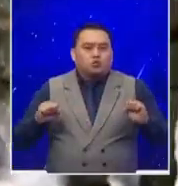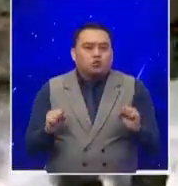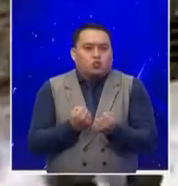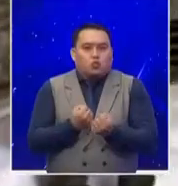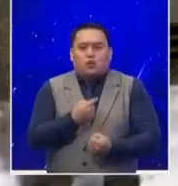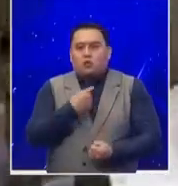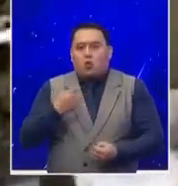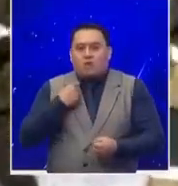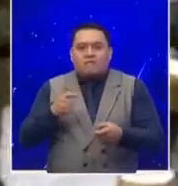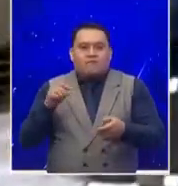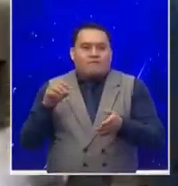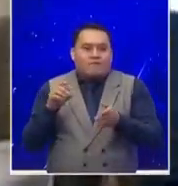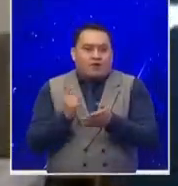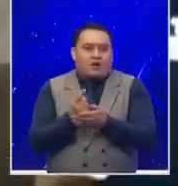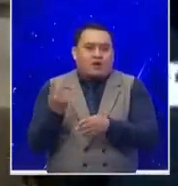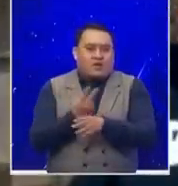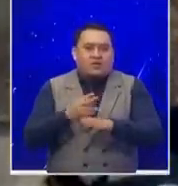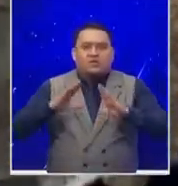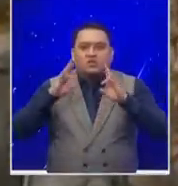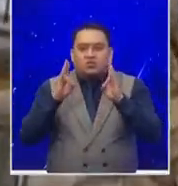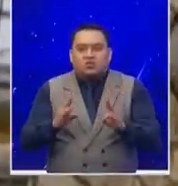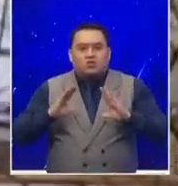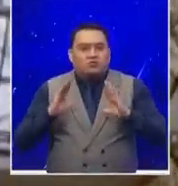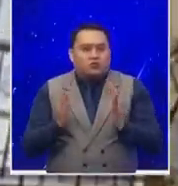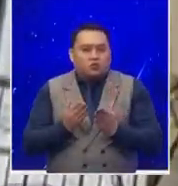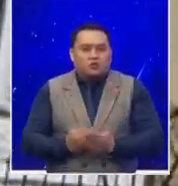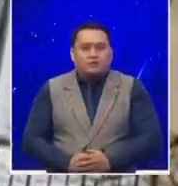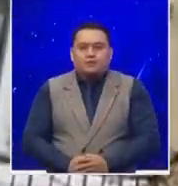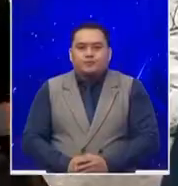облыс орталығында тіркелген бұл екінші оқиға.